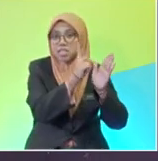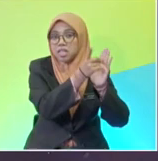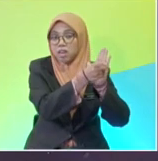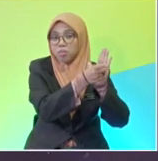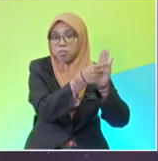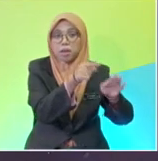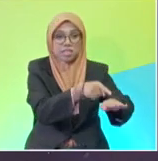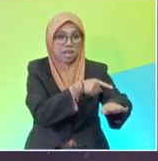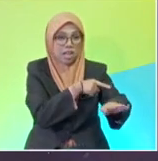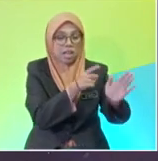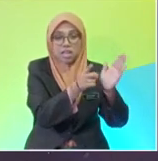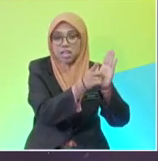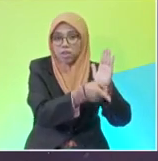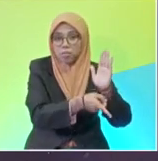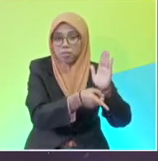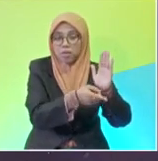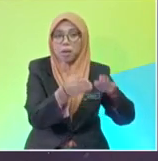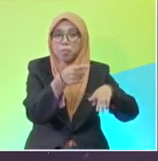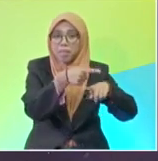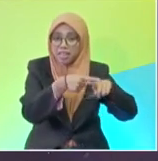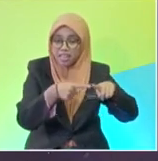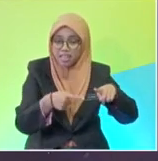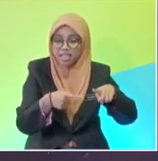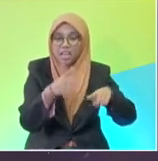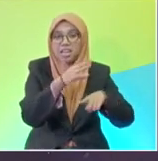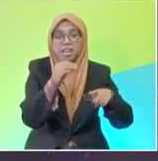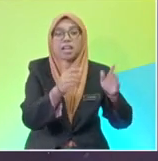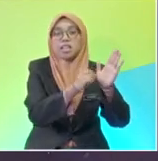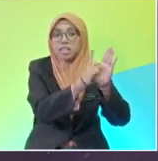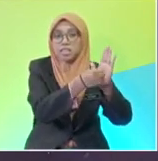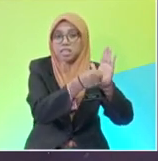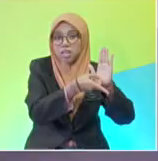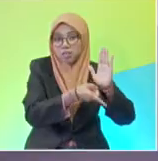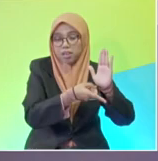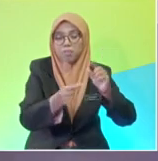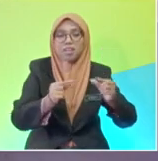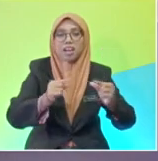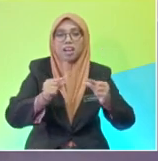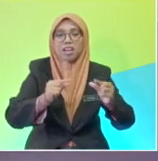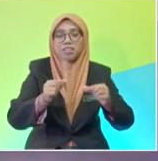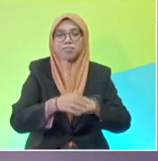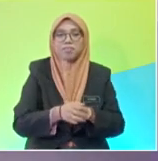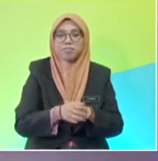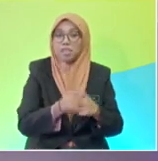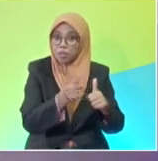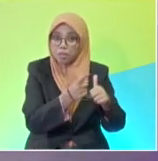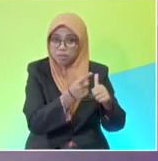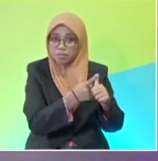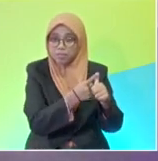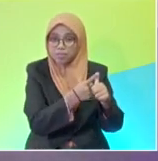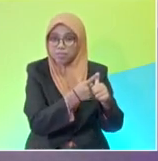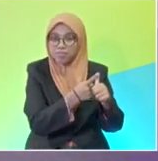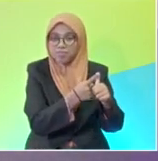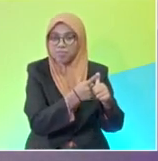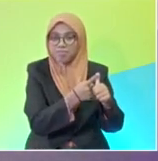jarum pendek dan ada juga yang jarum yang bergerak pun ada. Itu jam yang pertama kita biasa tengok, betul tak Mira?